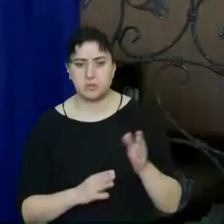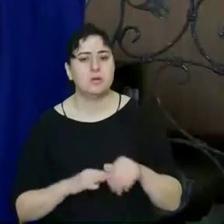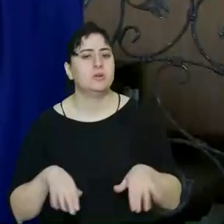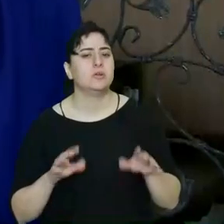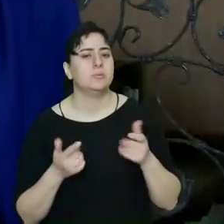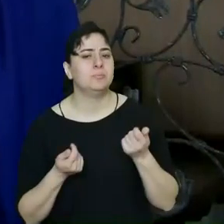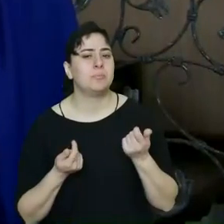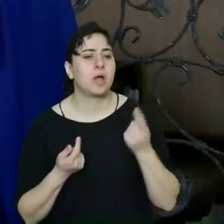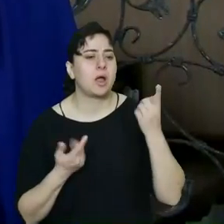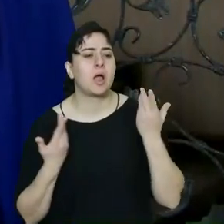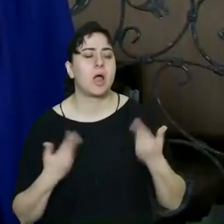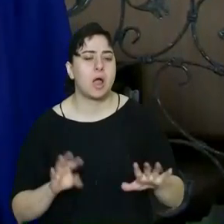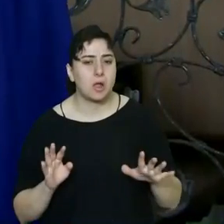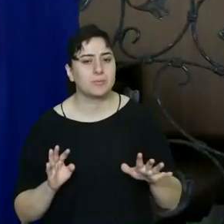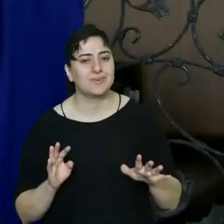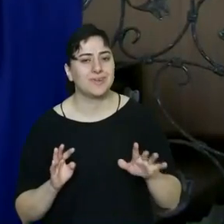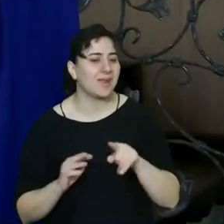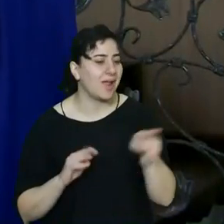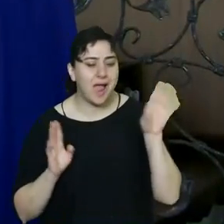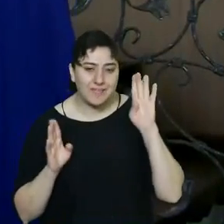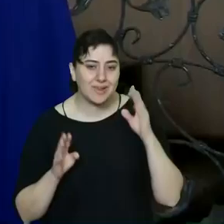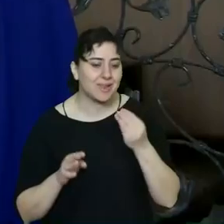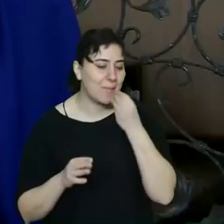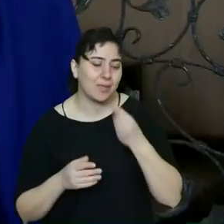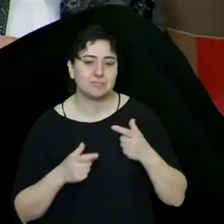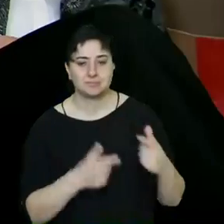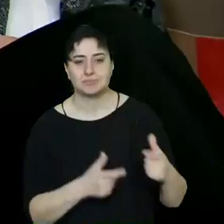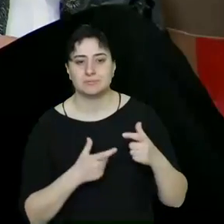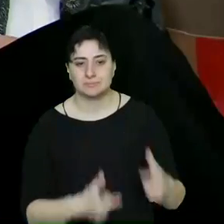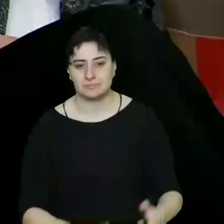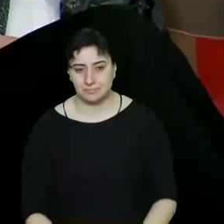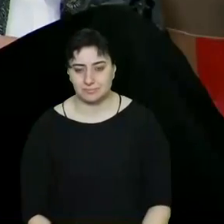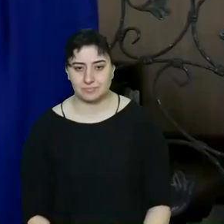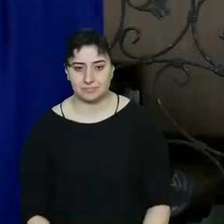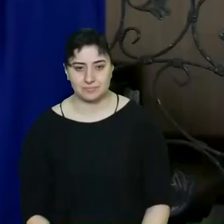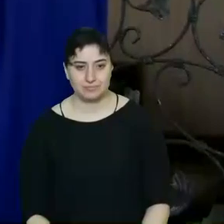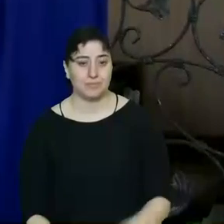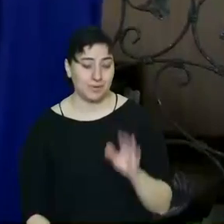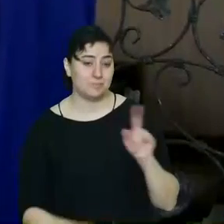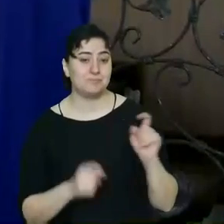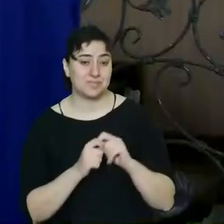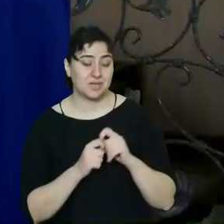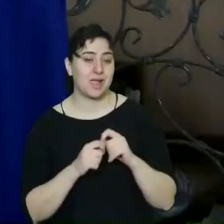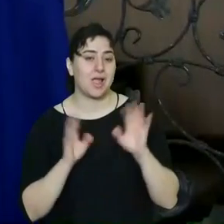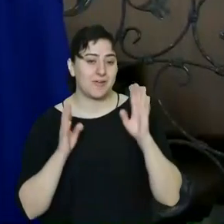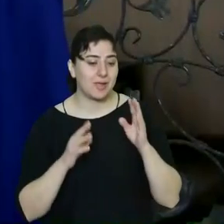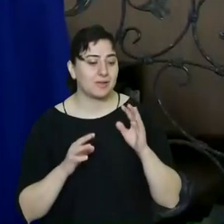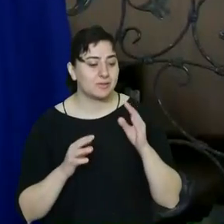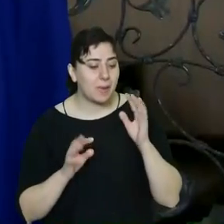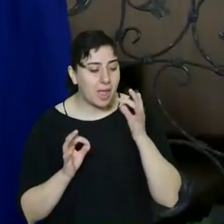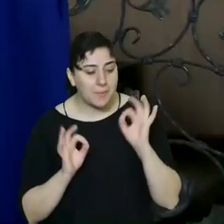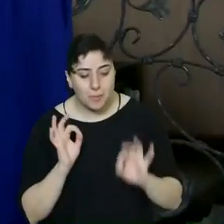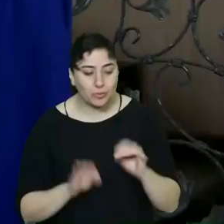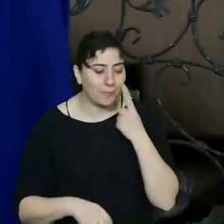yok babacığım, para yardımı kabul etmiyorlar. Biz de oradaki hayvanlara mama götürüyoruz. Biricik aynı zamanda hayvanların bakımlarını da